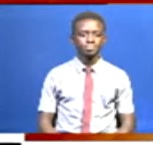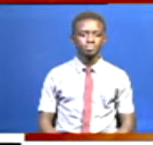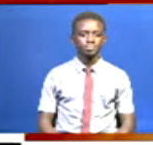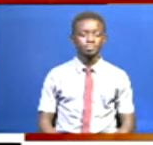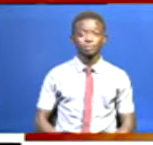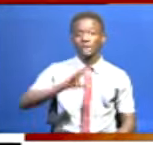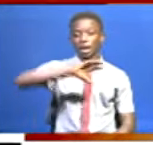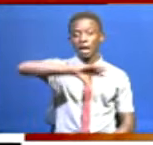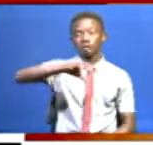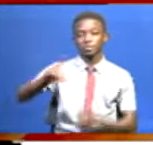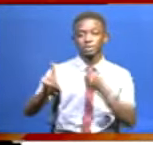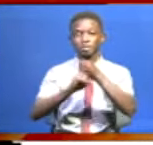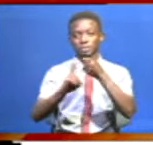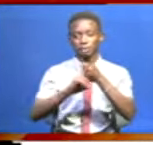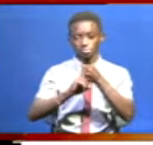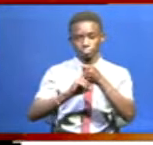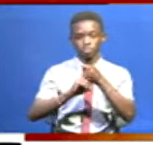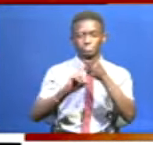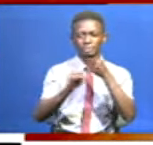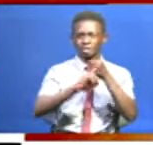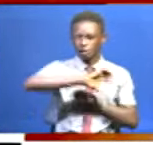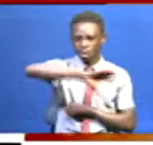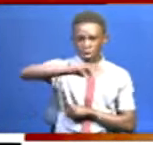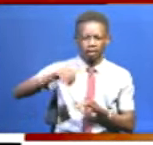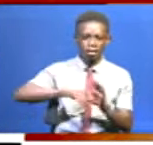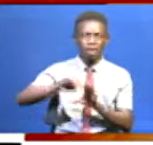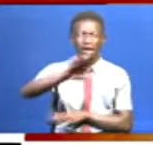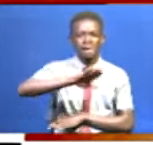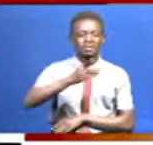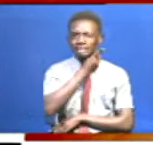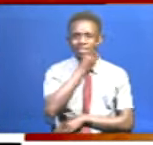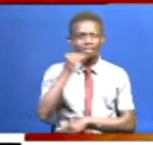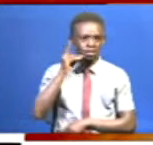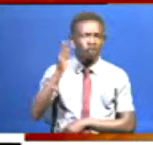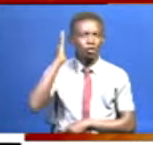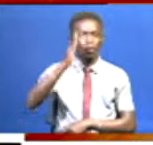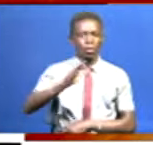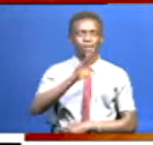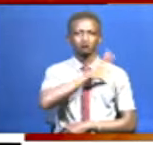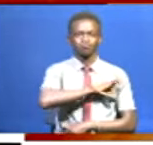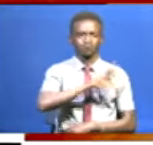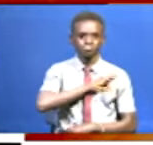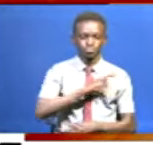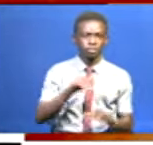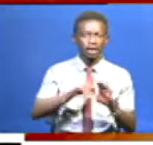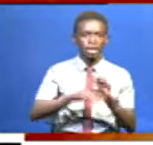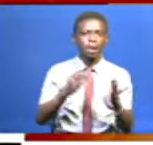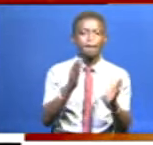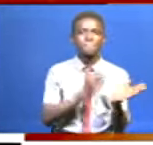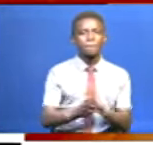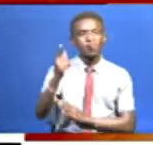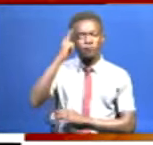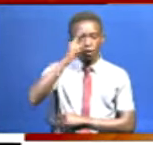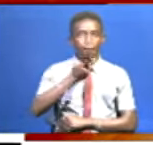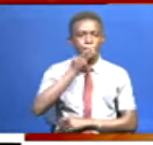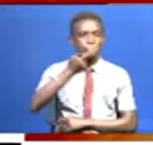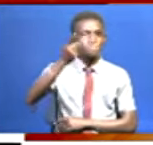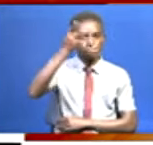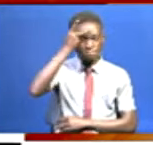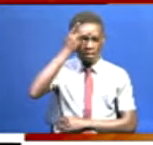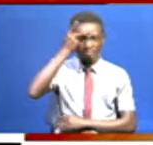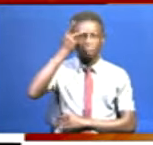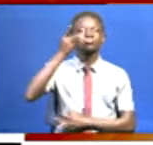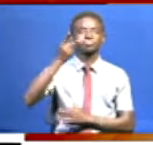Kaunti sita zilizoko katika maeneo kame zimetambuliwa kunufaika na mpango wa afya ya uzazi kwa kipindi cha mwaka mmoja ili